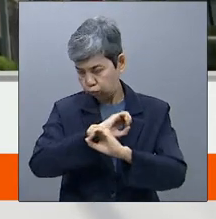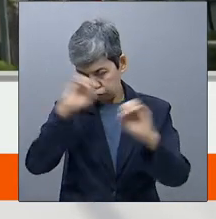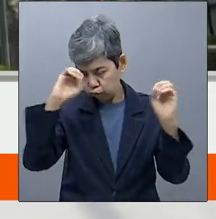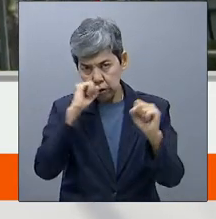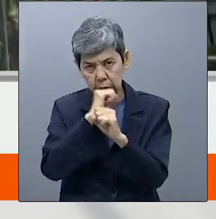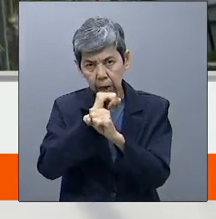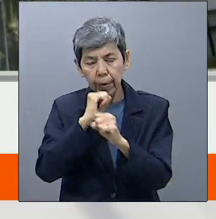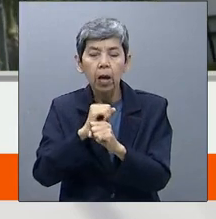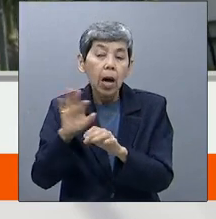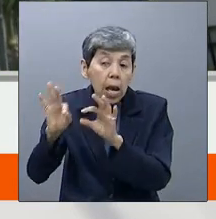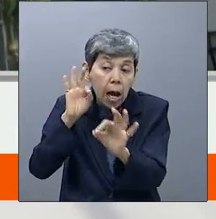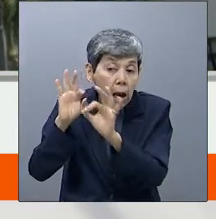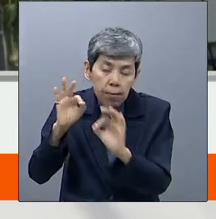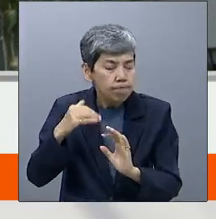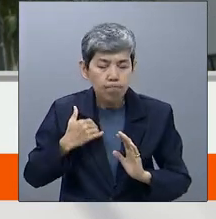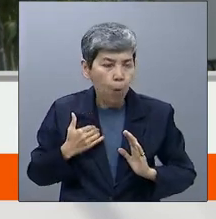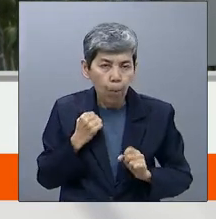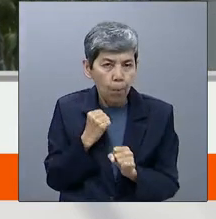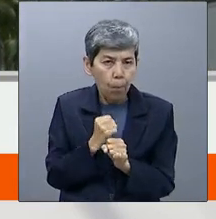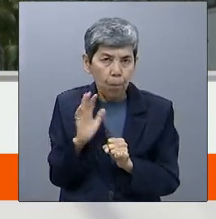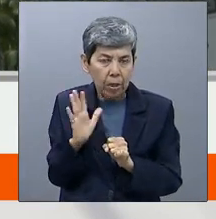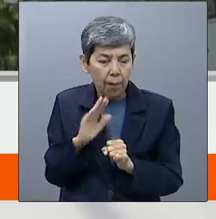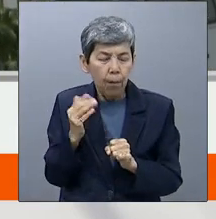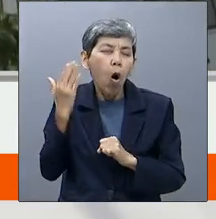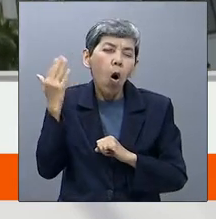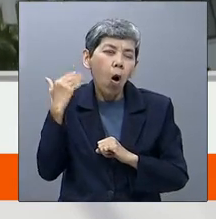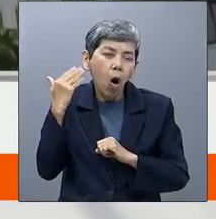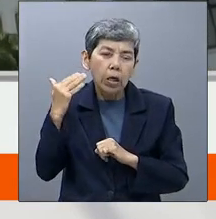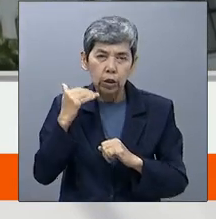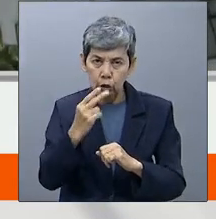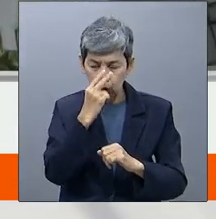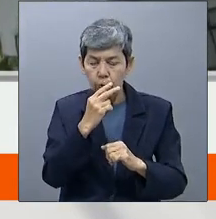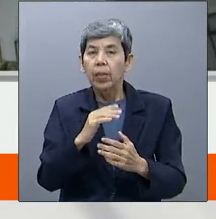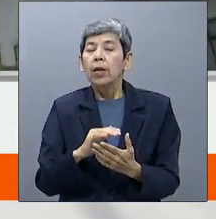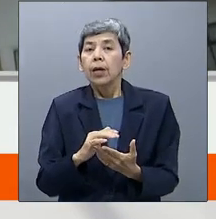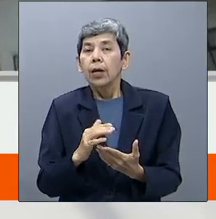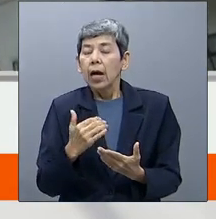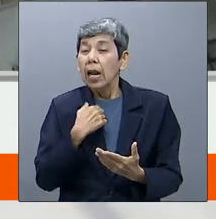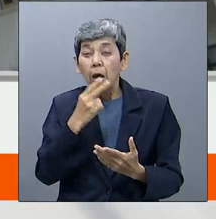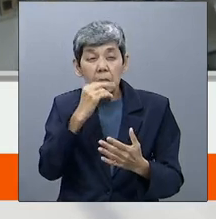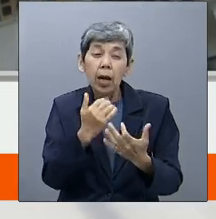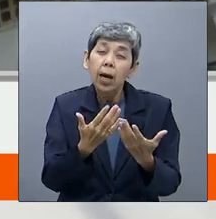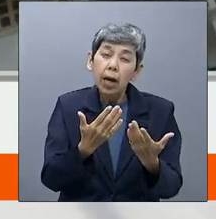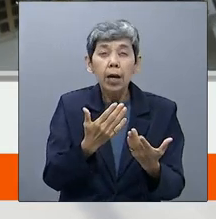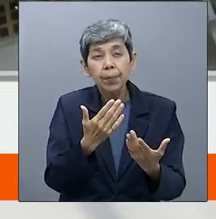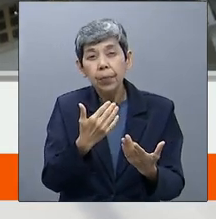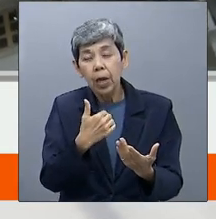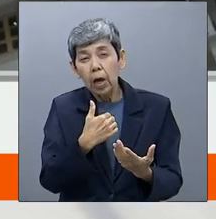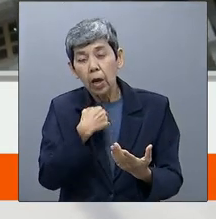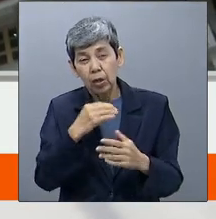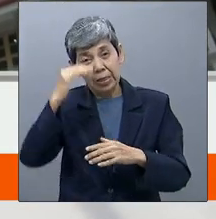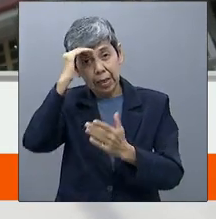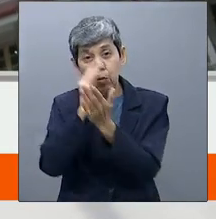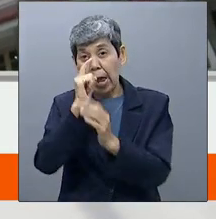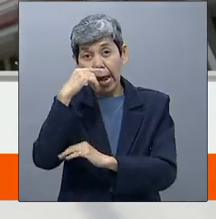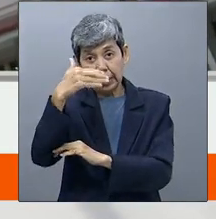ป็นคุณวุฒิที่ขาดแคลนเลย ค่ะ วุฒิที่ขาดแคลนจะเป็นวิศวกรบ้างแพทย์บ้างอะไรเงี้ยซึ่งสำนักงานตำรวจแห่งชาติไ